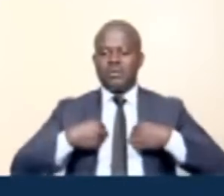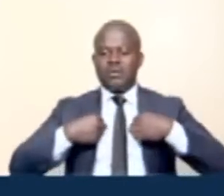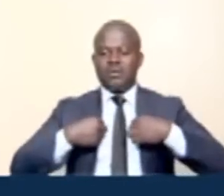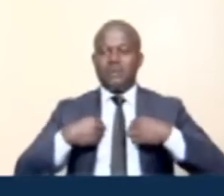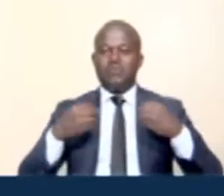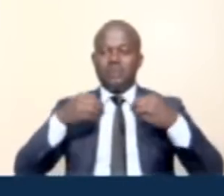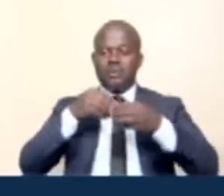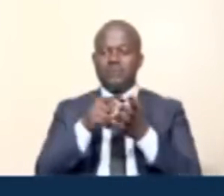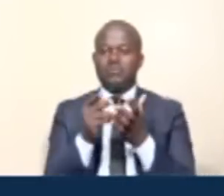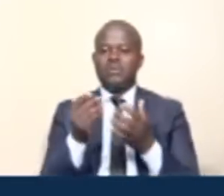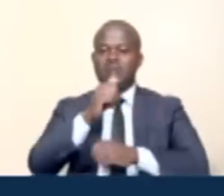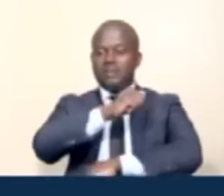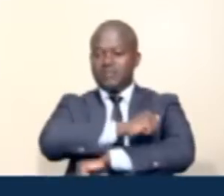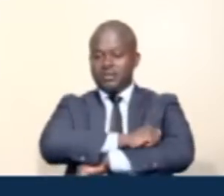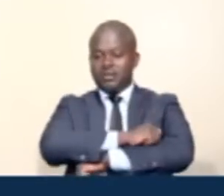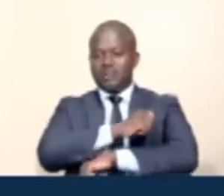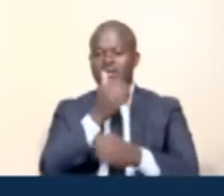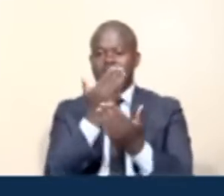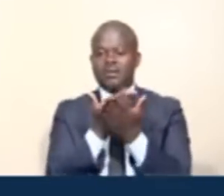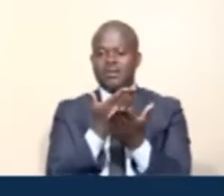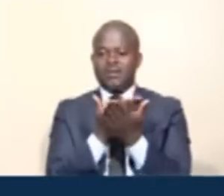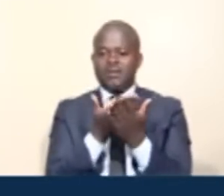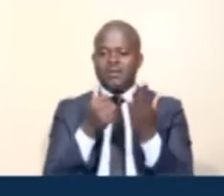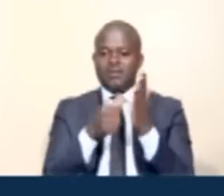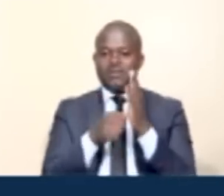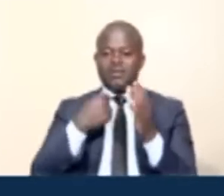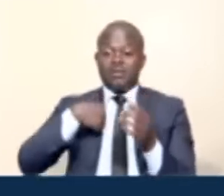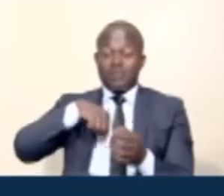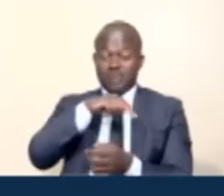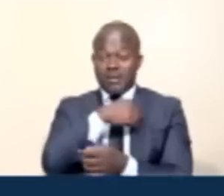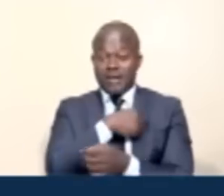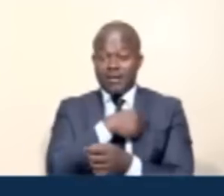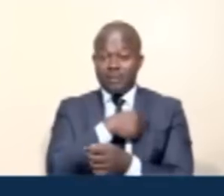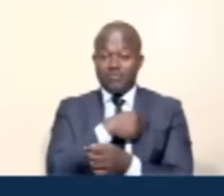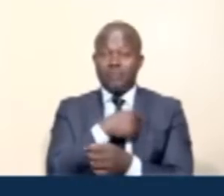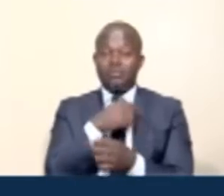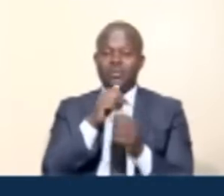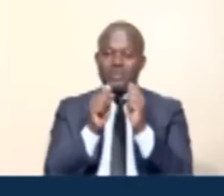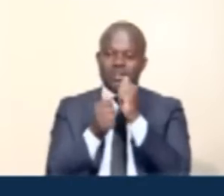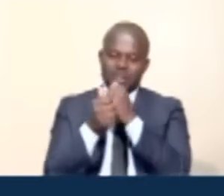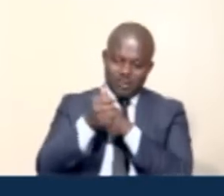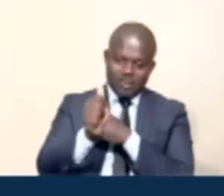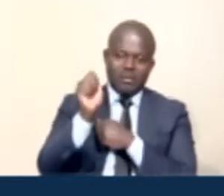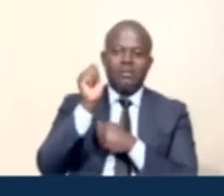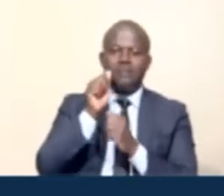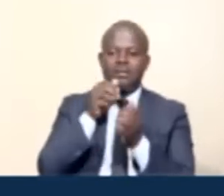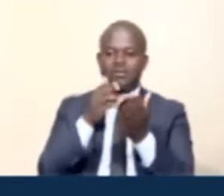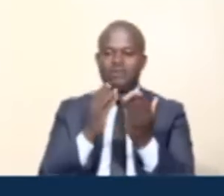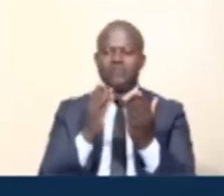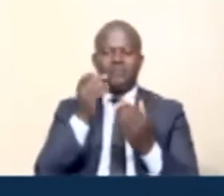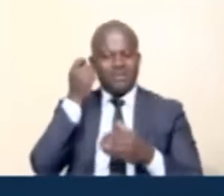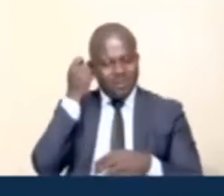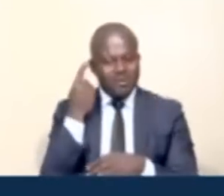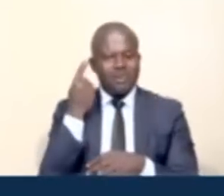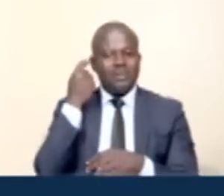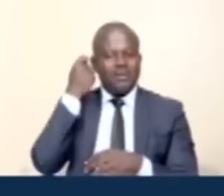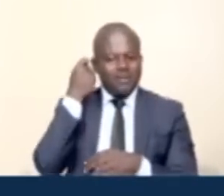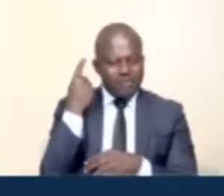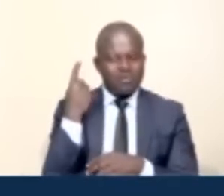umwana mu ishuri. Turabasaba kugira ngo ikibazo cyacu kibi cyanyuma kidukurikirane. Ndabyumva.